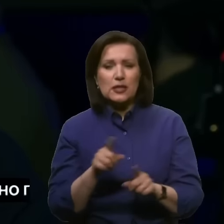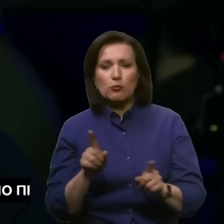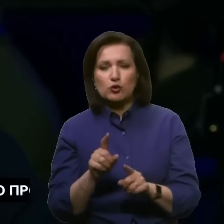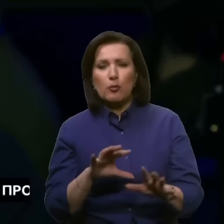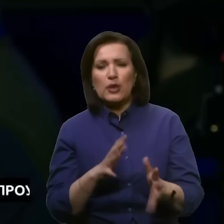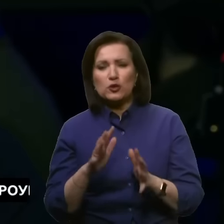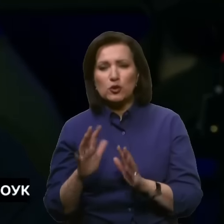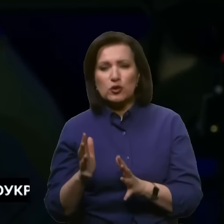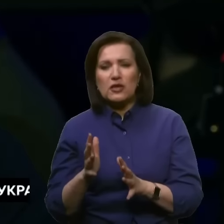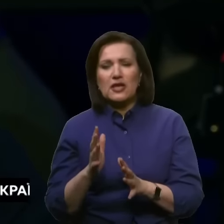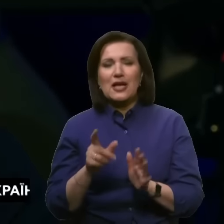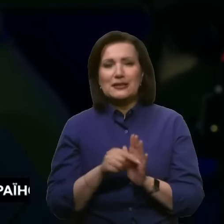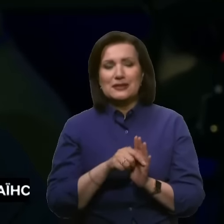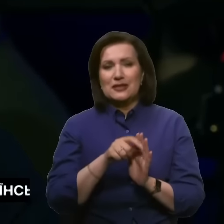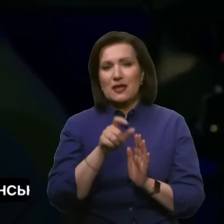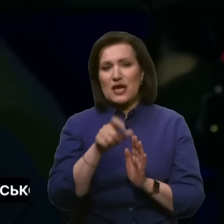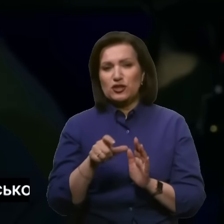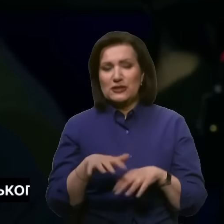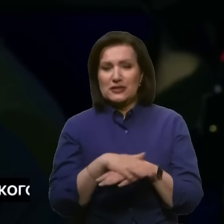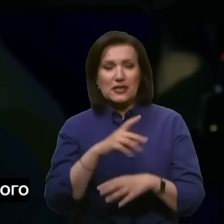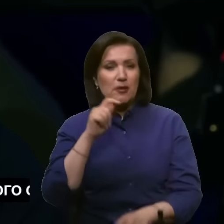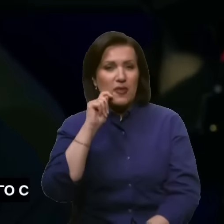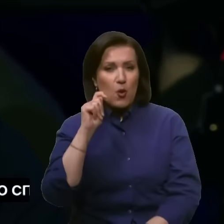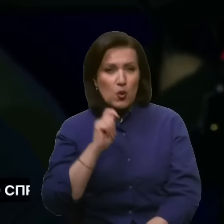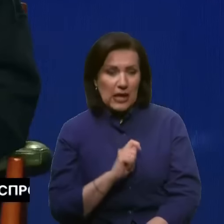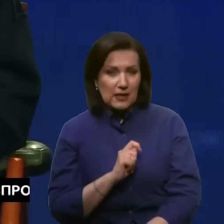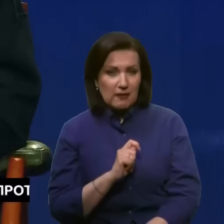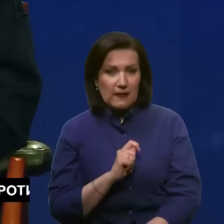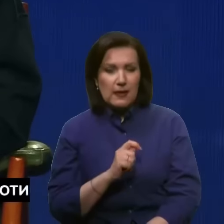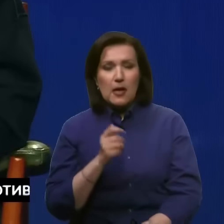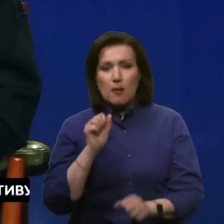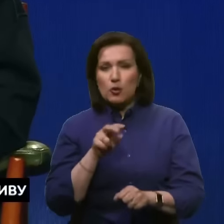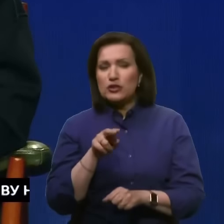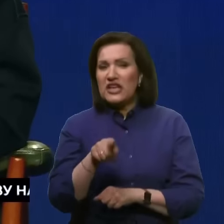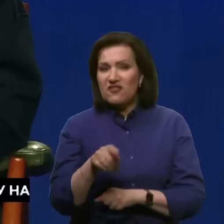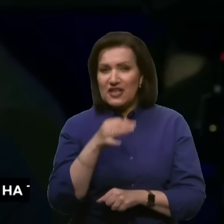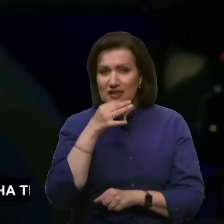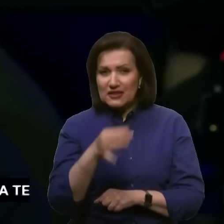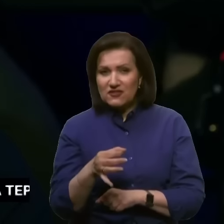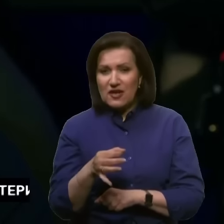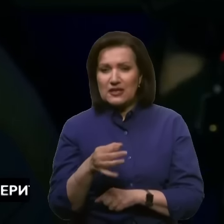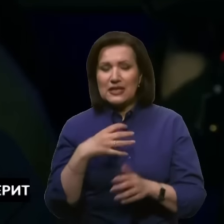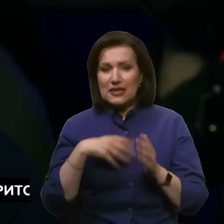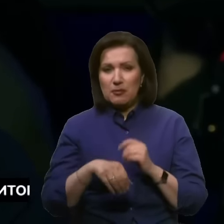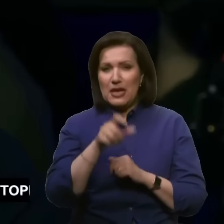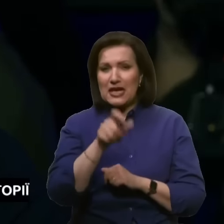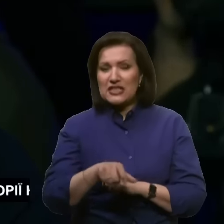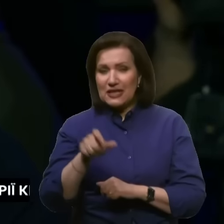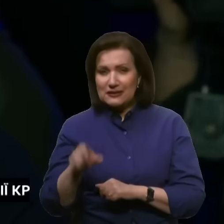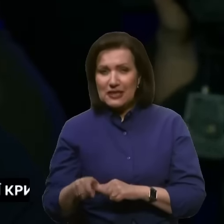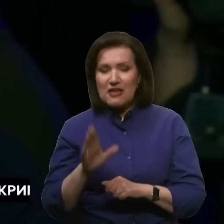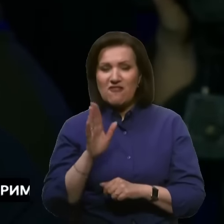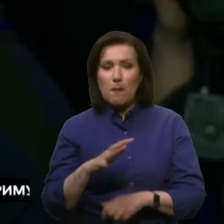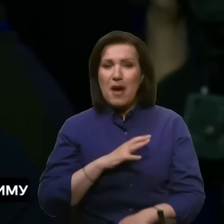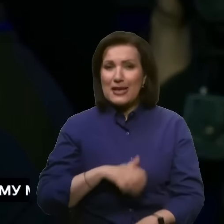что произошло с гражданским населением на Украине? Можете ли вы назвать гибель гражданского населения